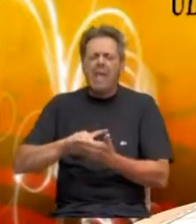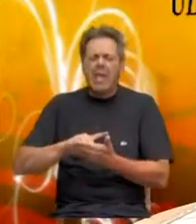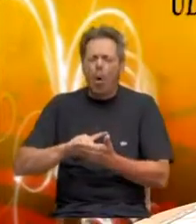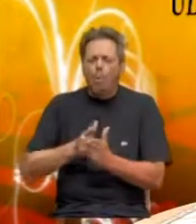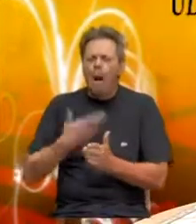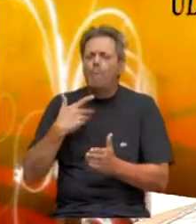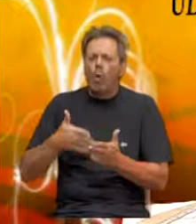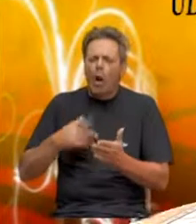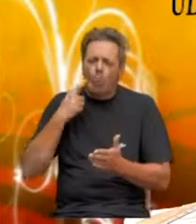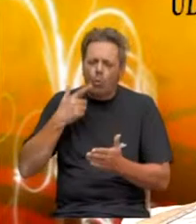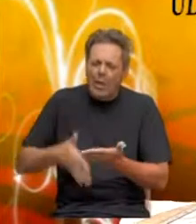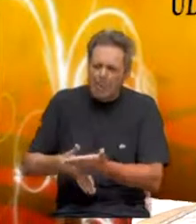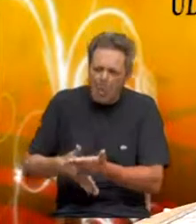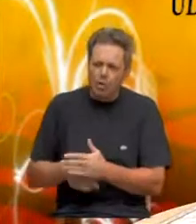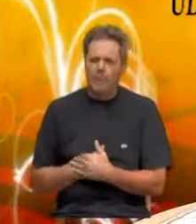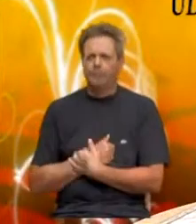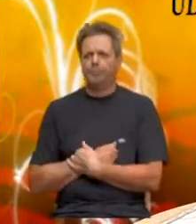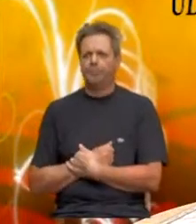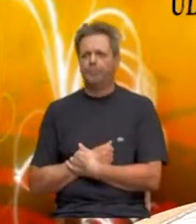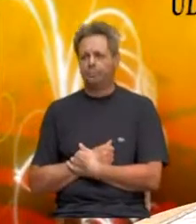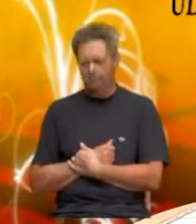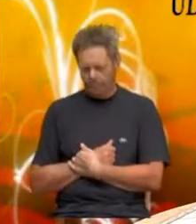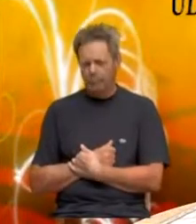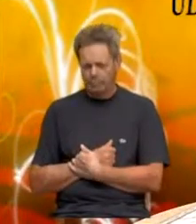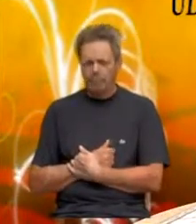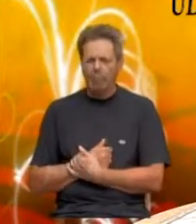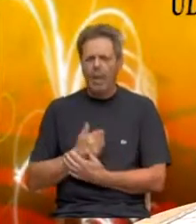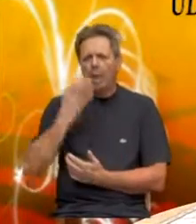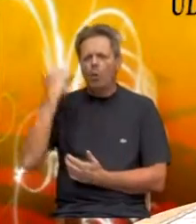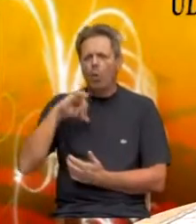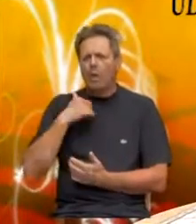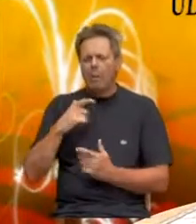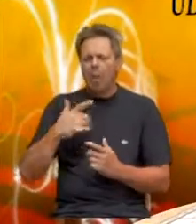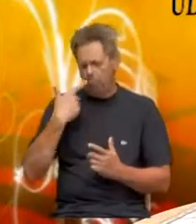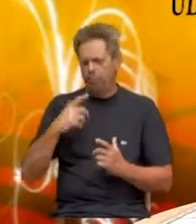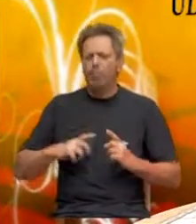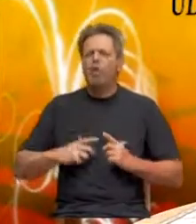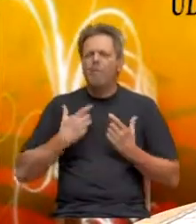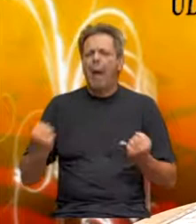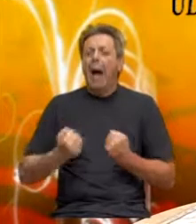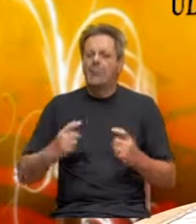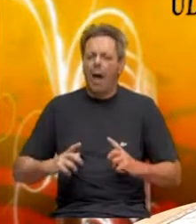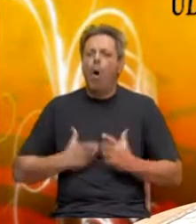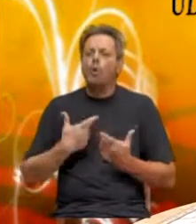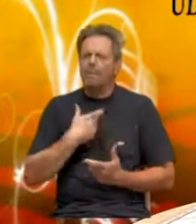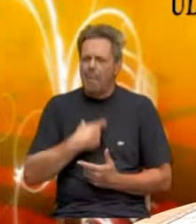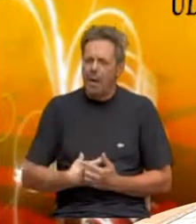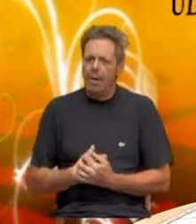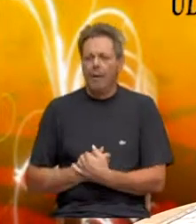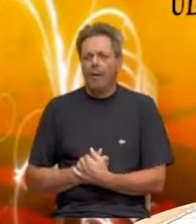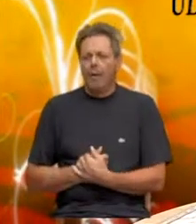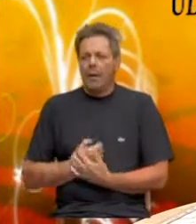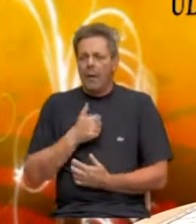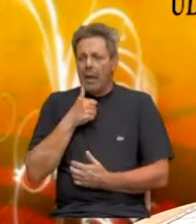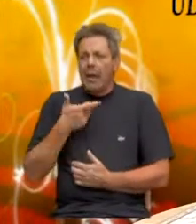pomoć. Znate da je lani bilo Oživi me promovirano, jako akcija koja je jako korisna za sve nas. I da